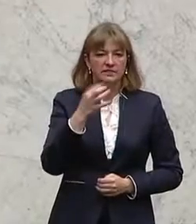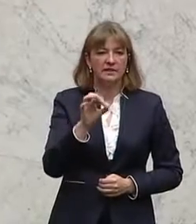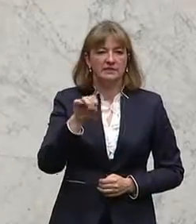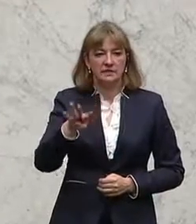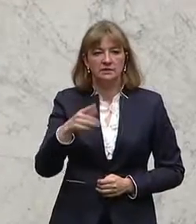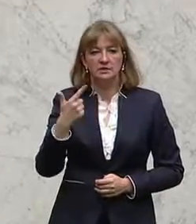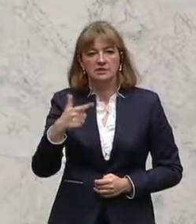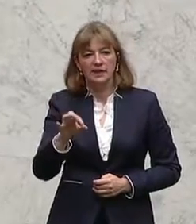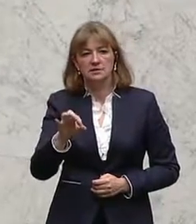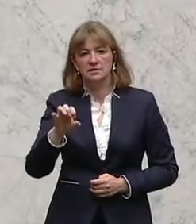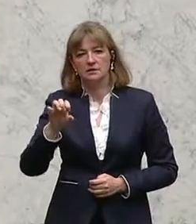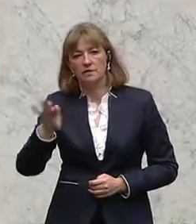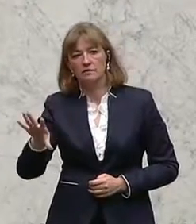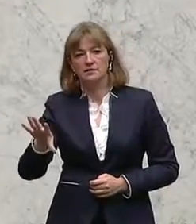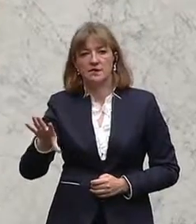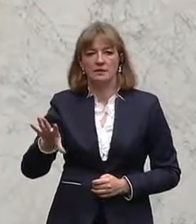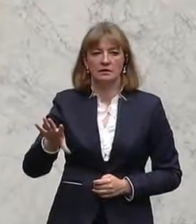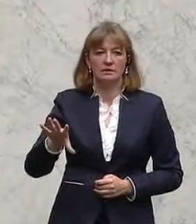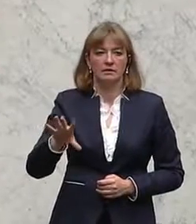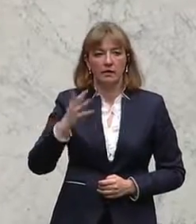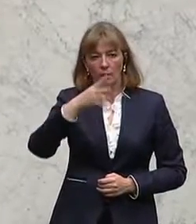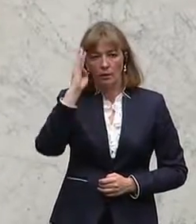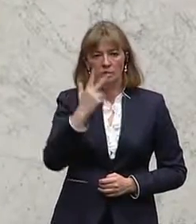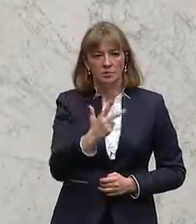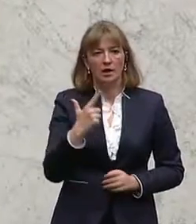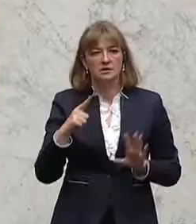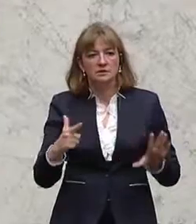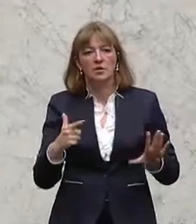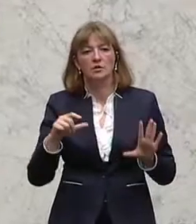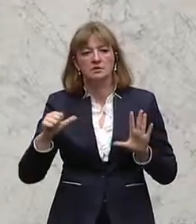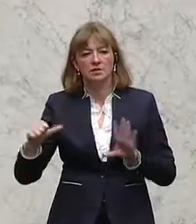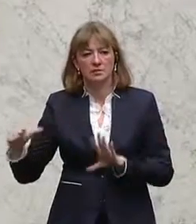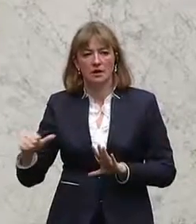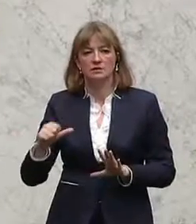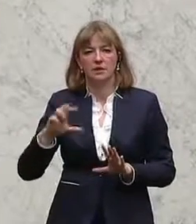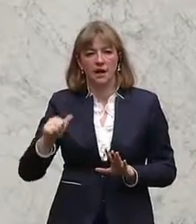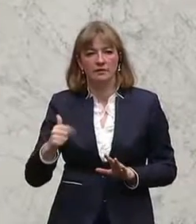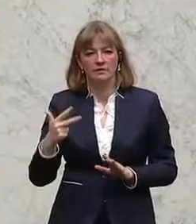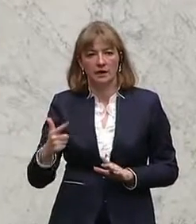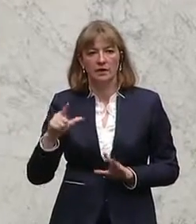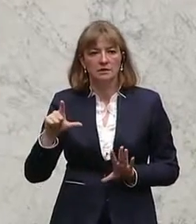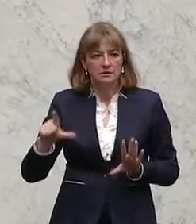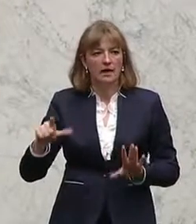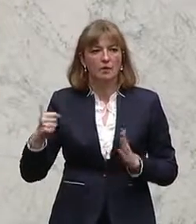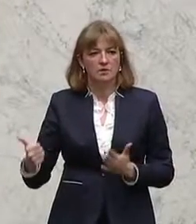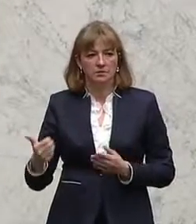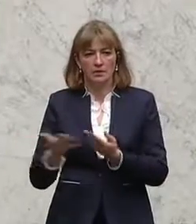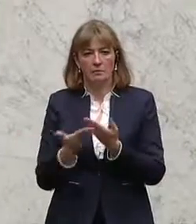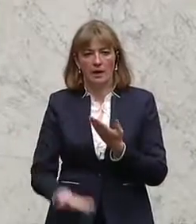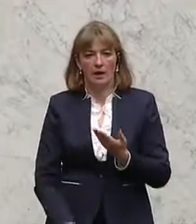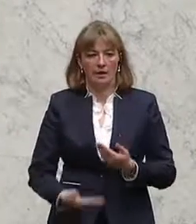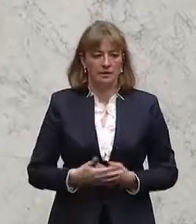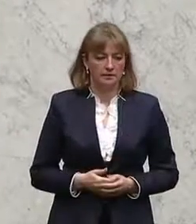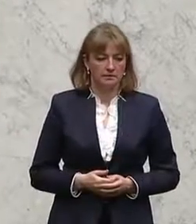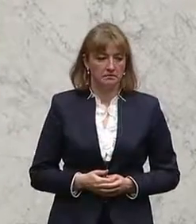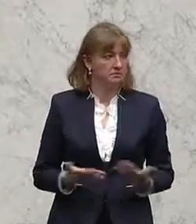und unterstreicht dabei vor allem die Bedeutung der dualen Ausbildung. Als Wermutstropfen wird allerdings verbucht, dass die Jugendarbeitslosigkeit in Österreich